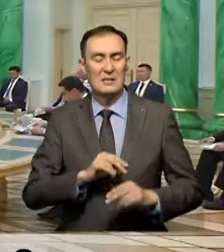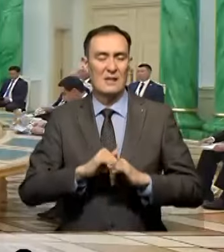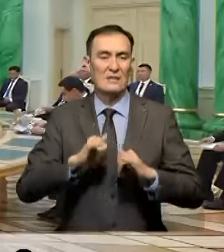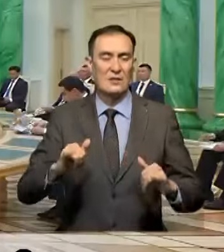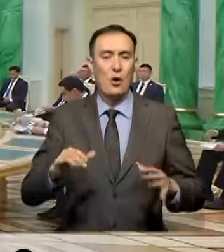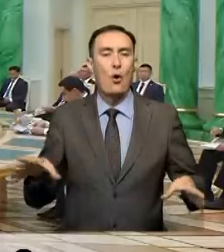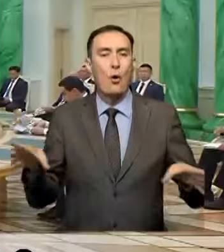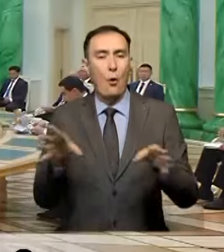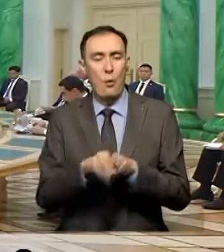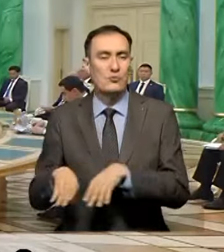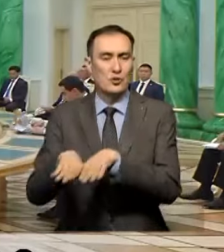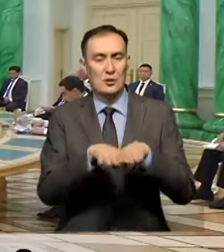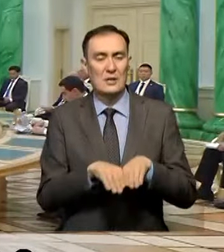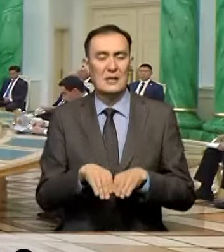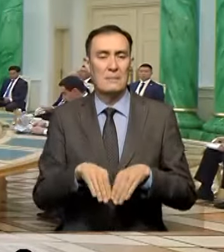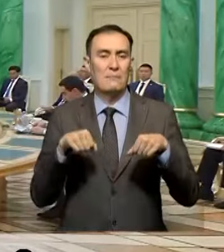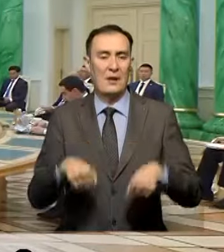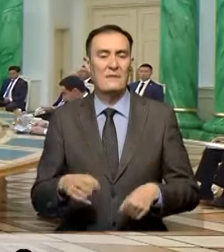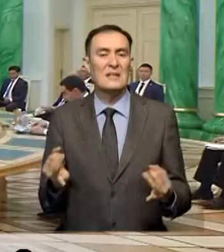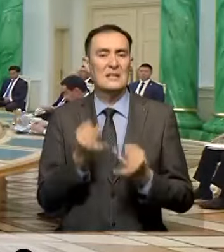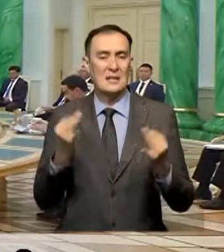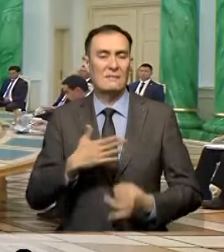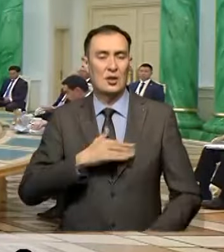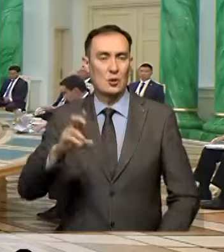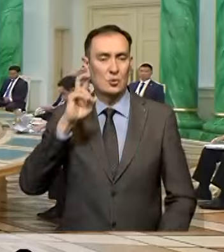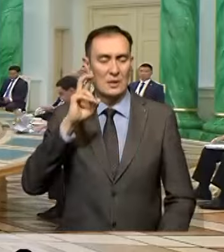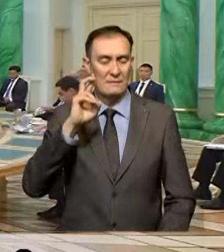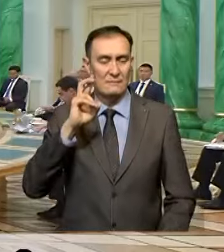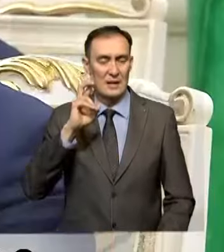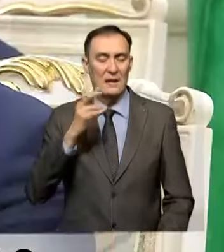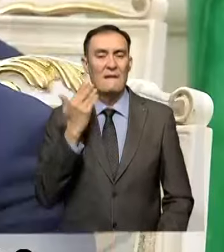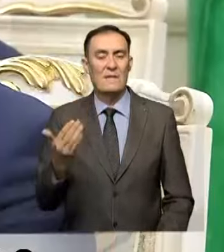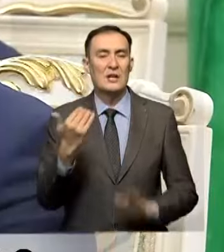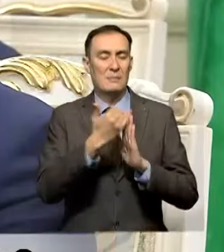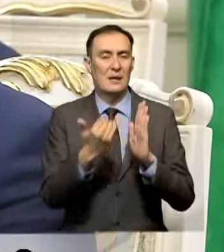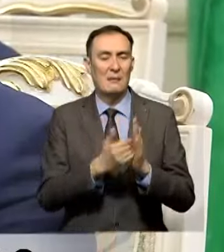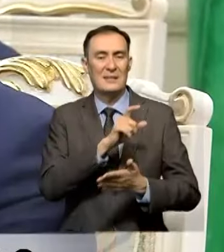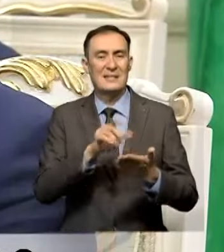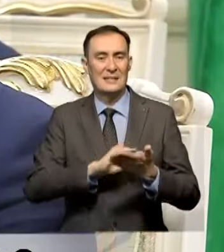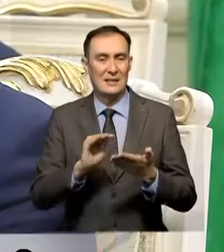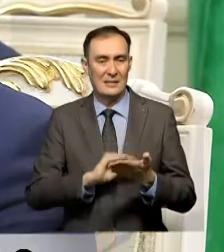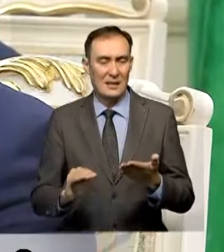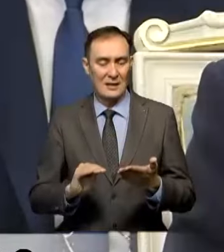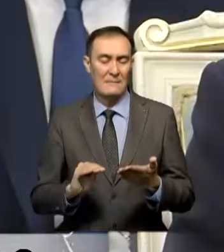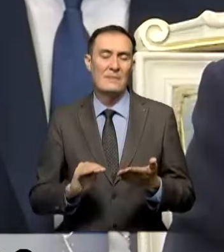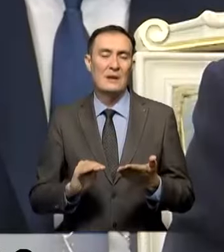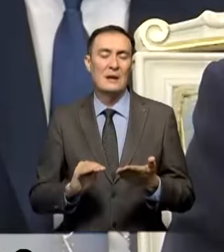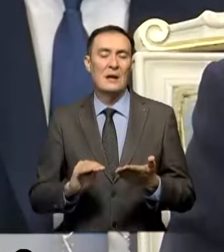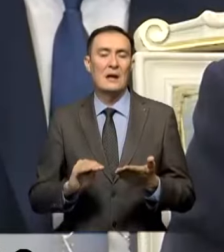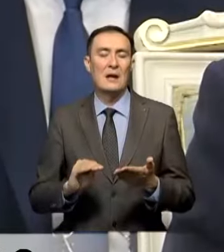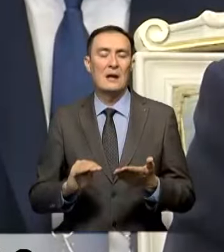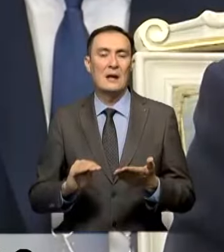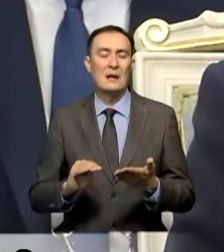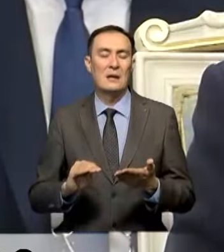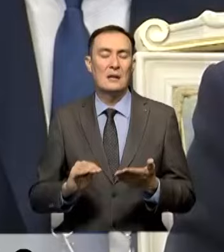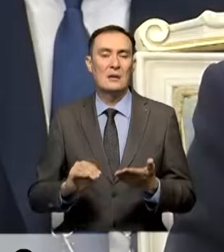продвижение общих интересов наших стран. В вашей программной статье «Ренессанс Центральной Азии на пути